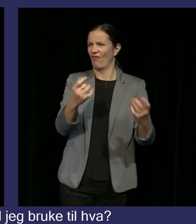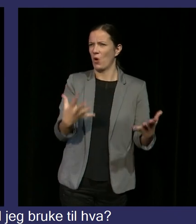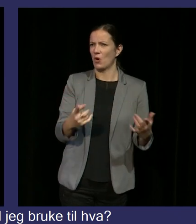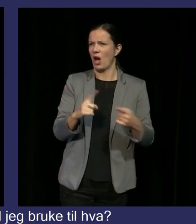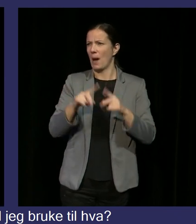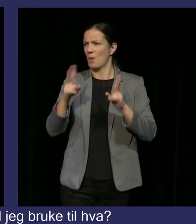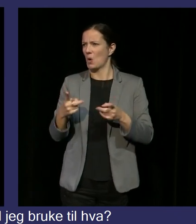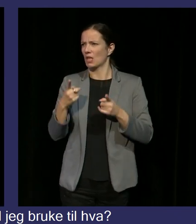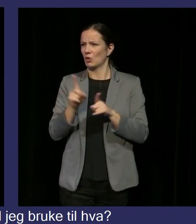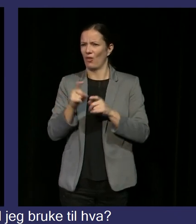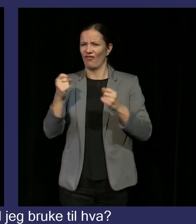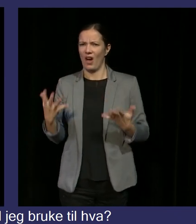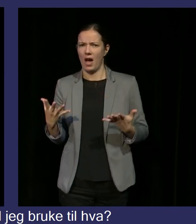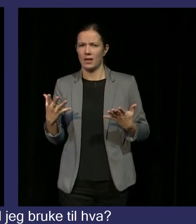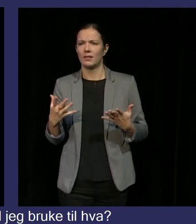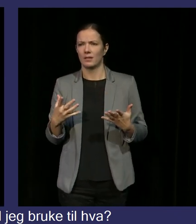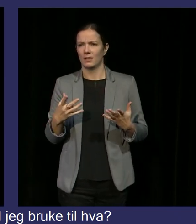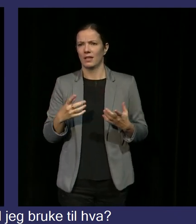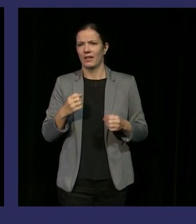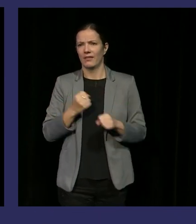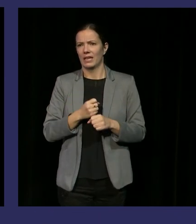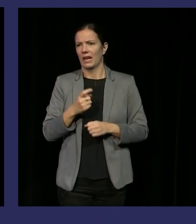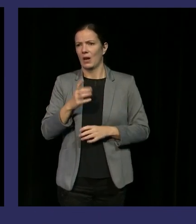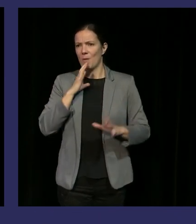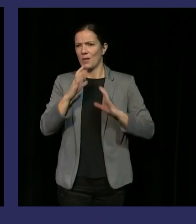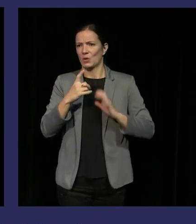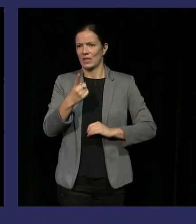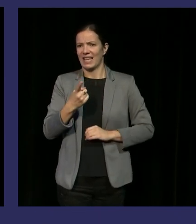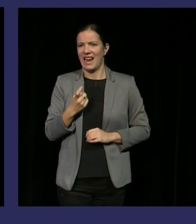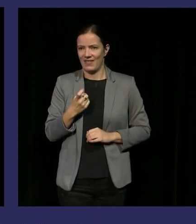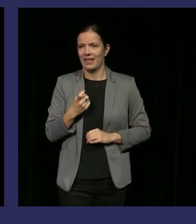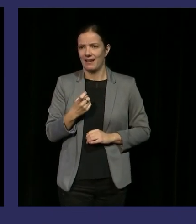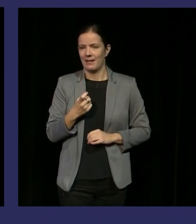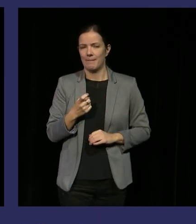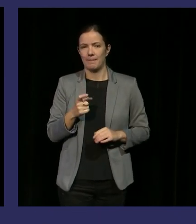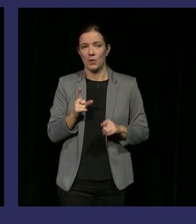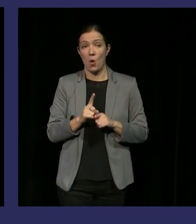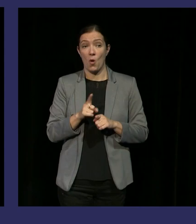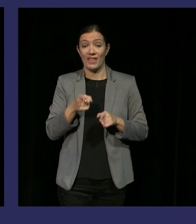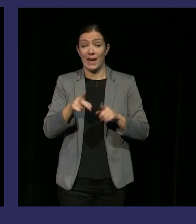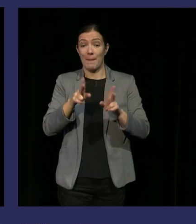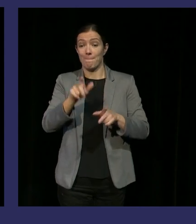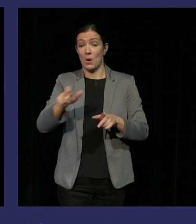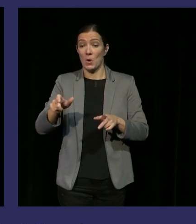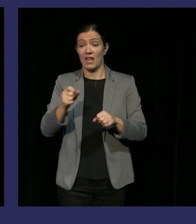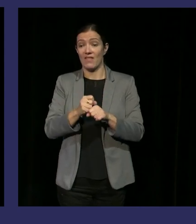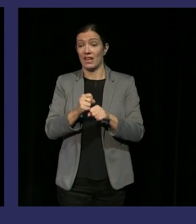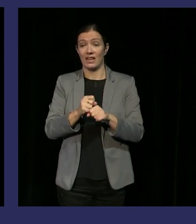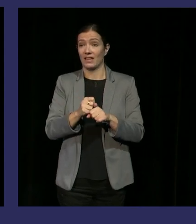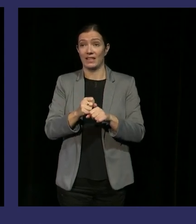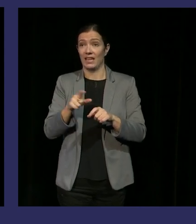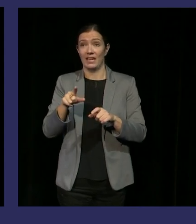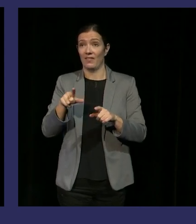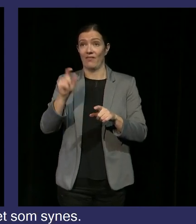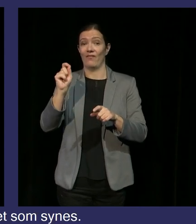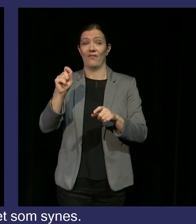Så det må jeg innrømme ganske krevende kommunikasjon, og der går brukerne i det umiddelbare, det de finner